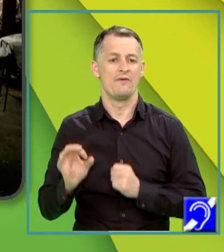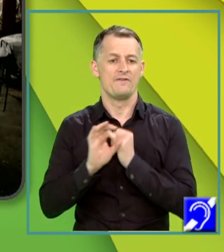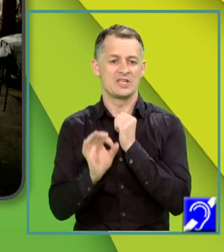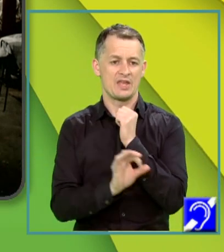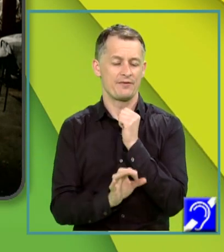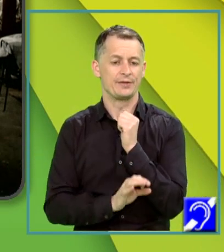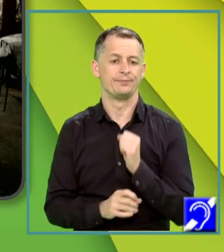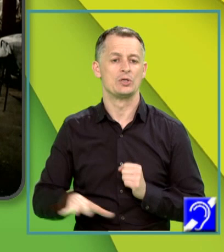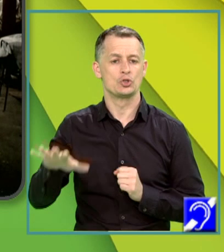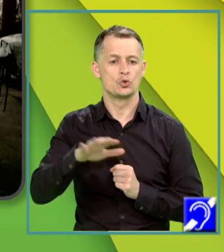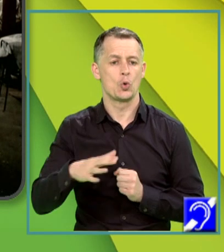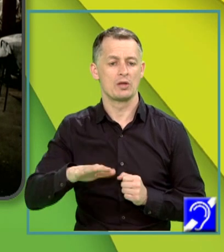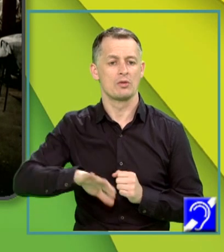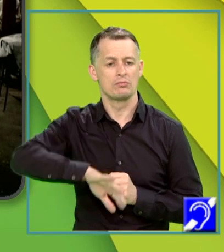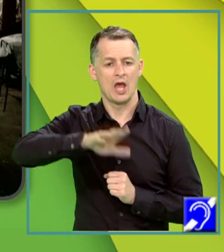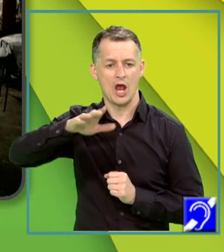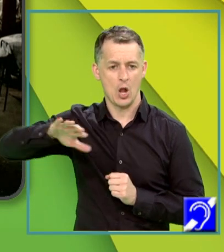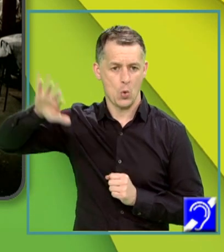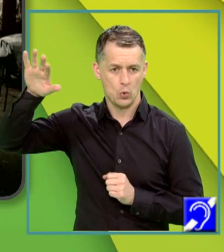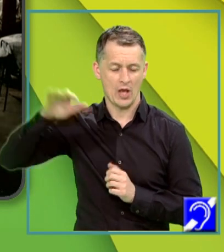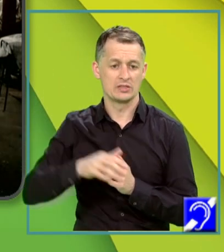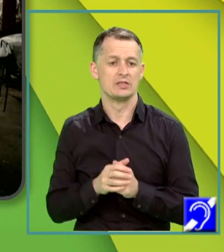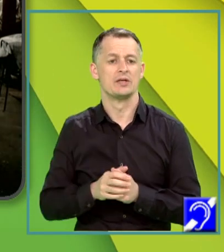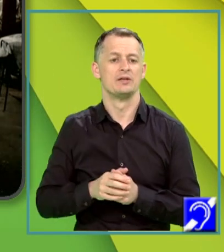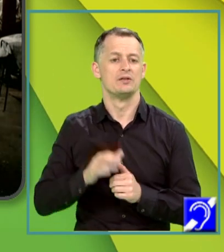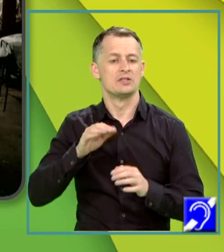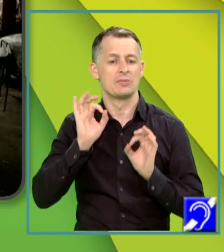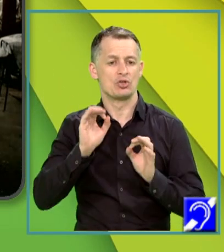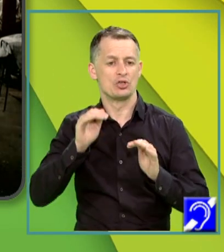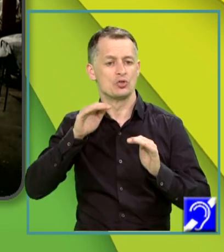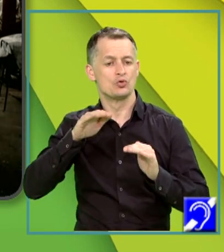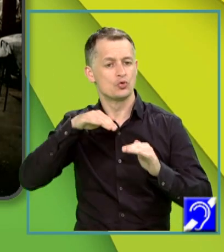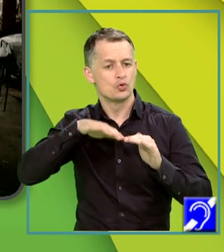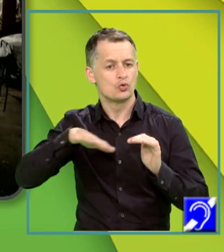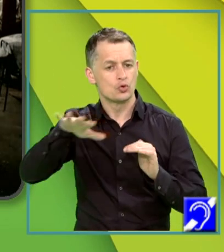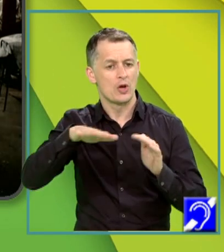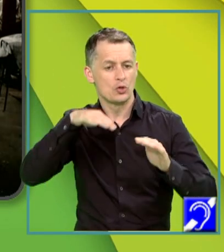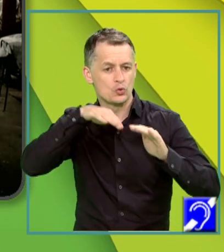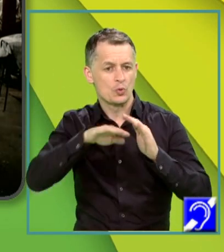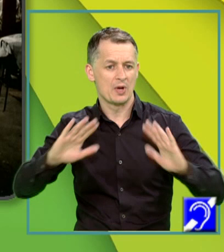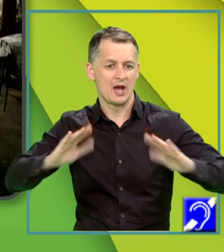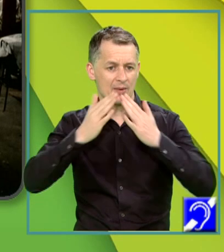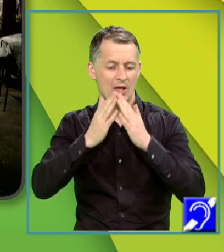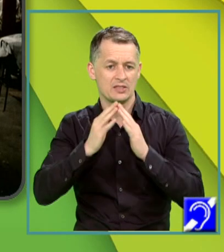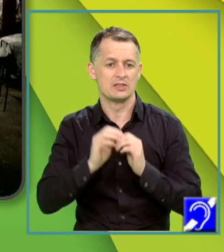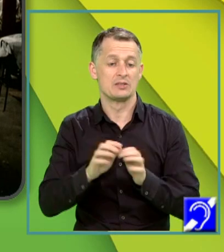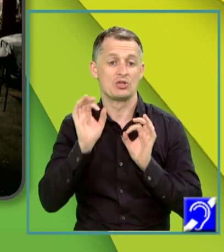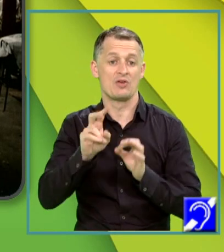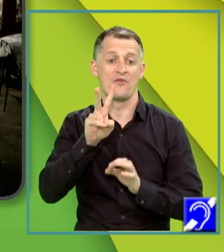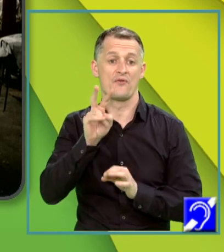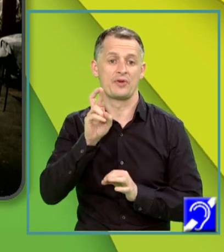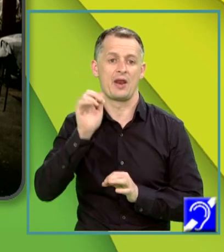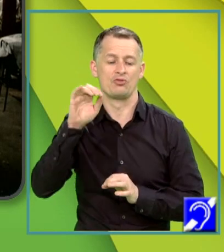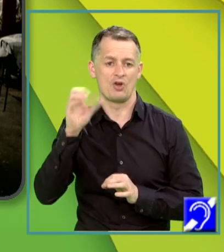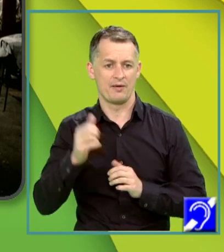în regiunile deluroase cu precădere în regiunile subcarpatice mai ales în regiunea Vrancea A dar întâlnim